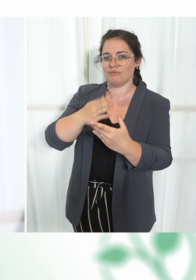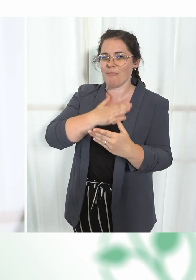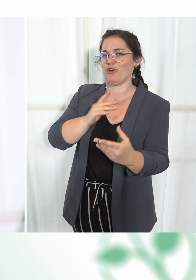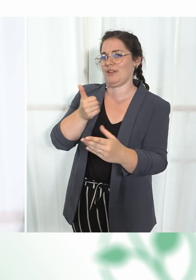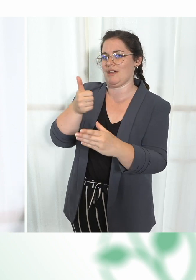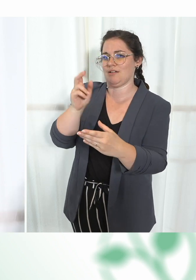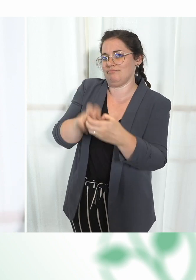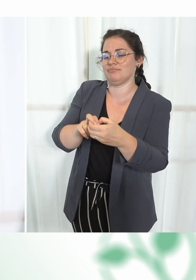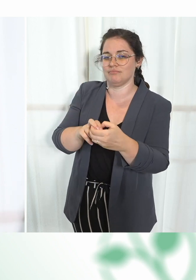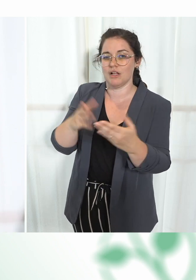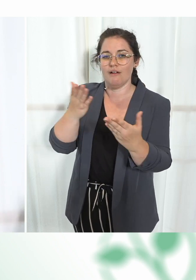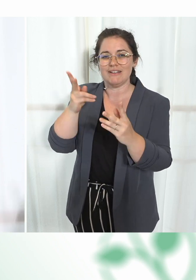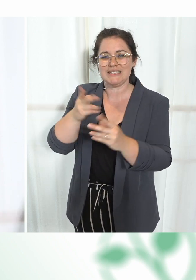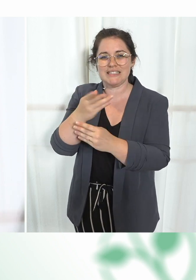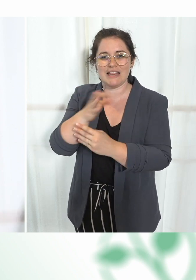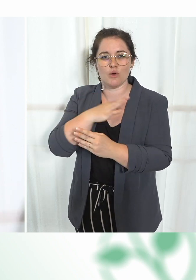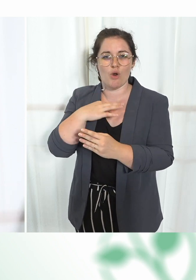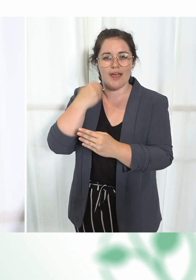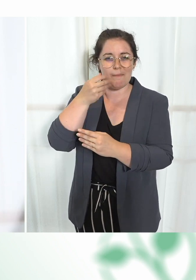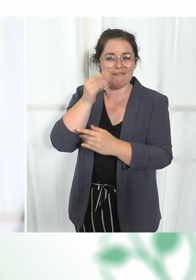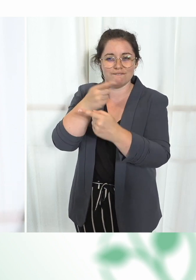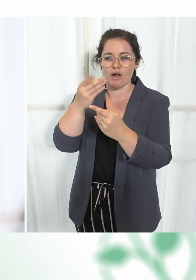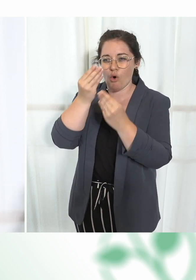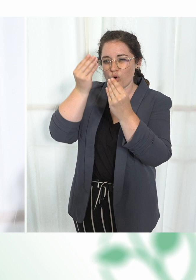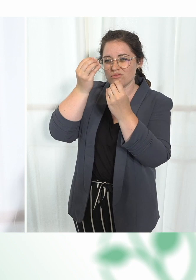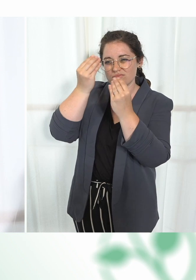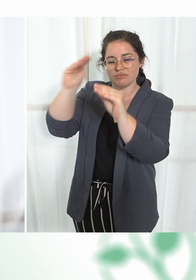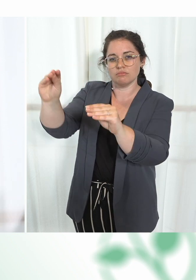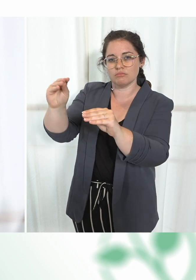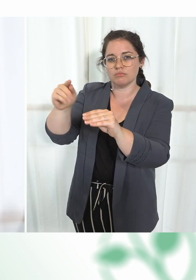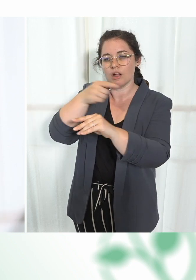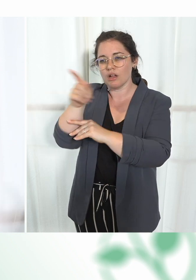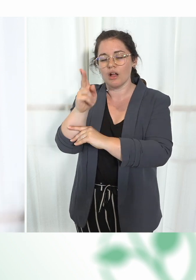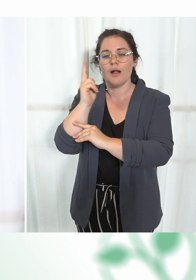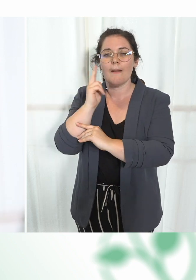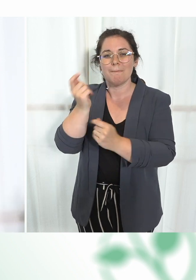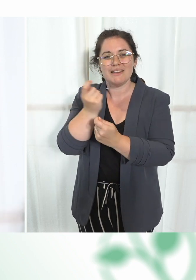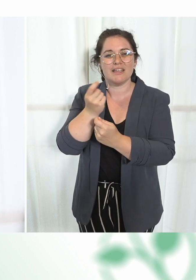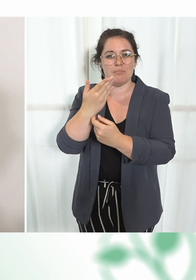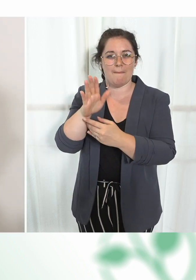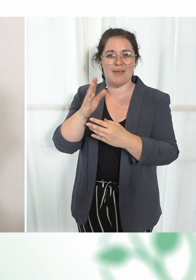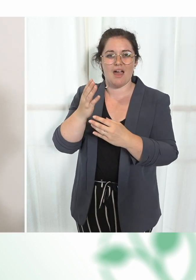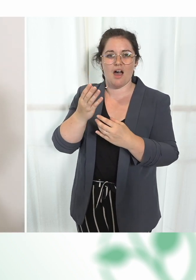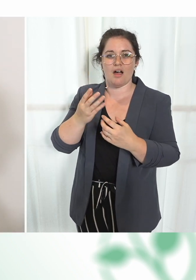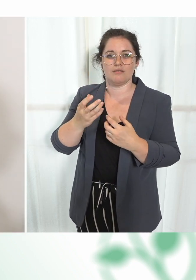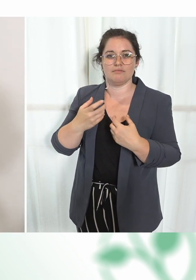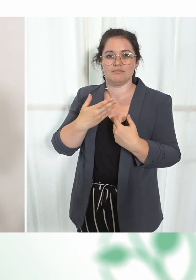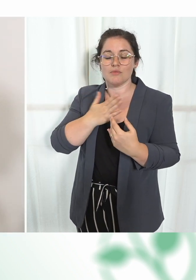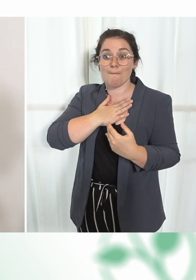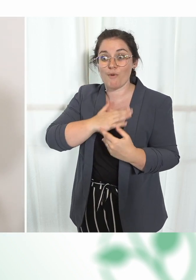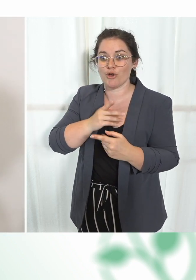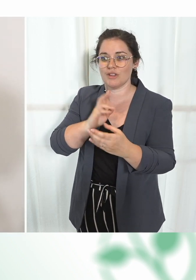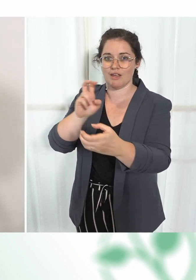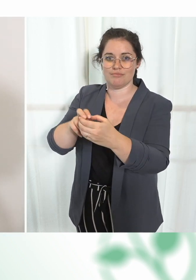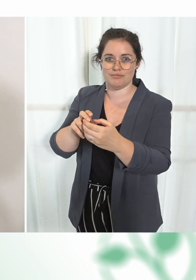könnten Sie Kolleginnen und Kollegen mitgeben, damit sie ihre Betriebe attraktiv machen für Menschen mit Behinderung? Ich glaube, es geht einmal